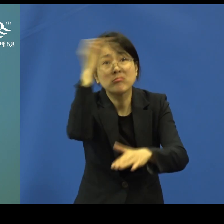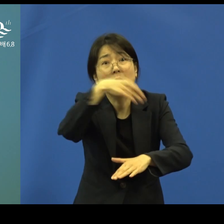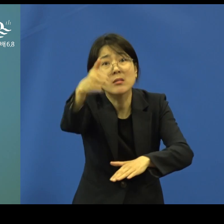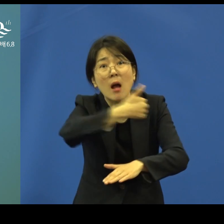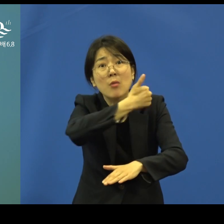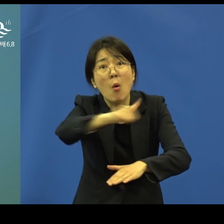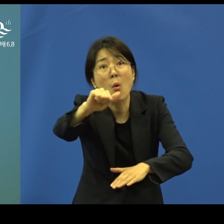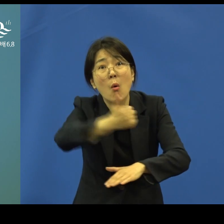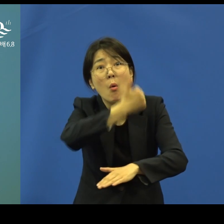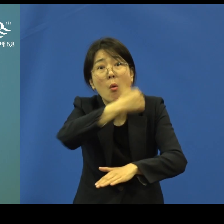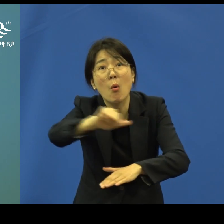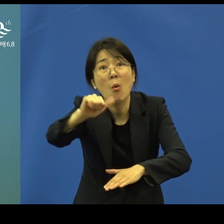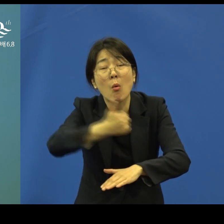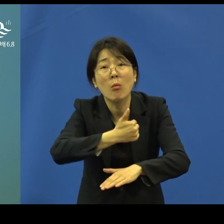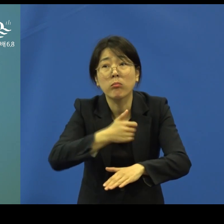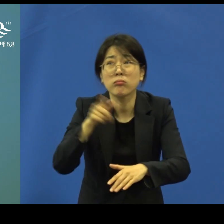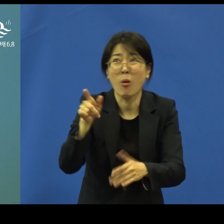상태,